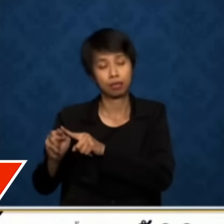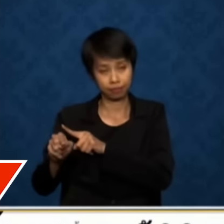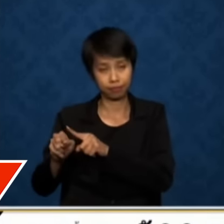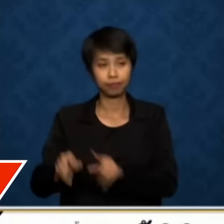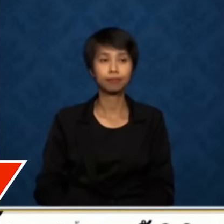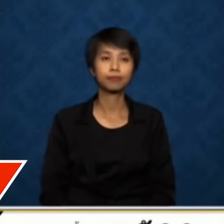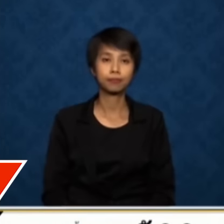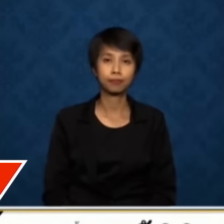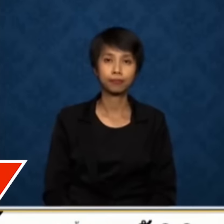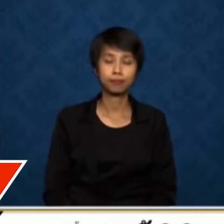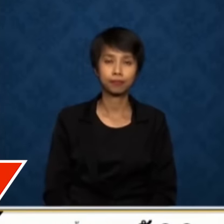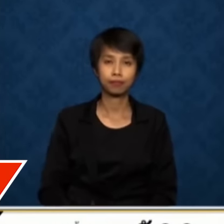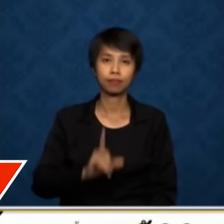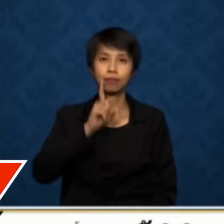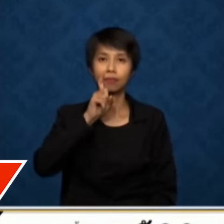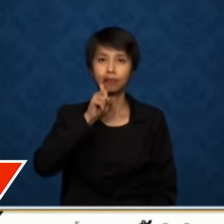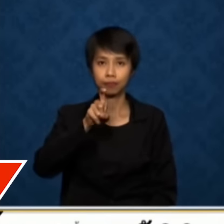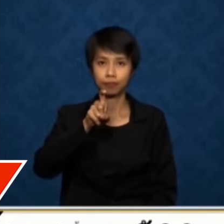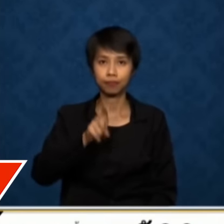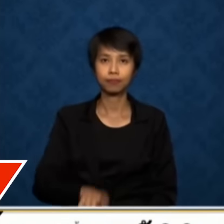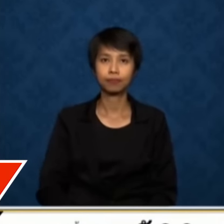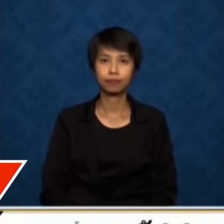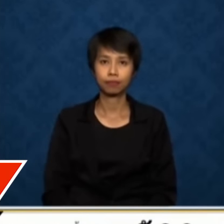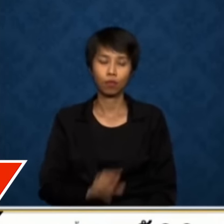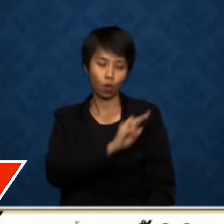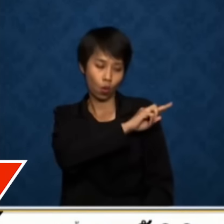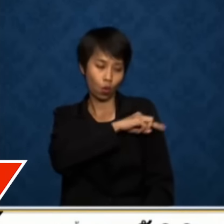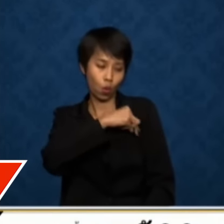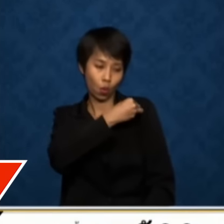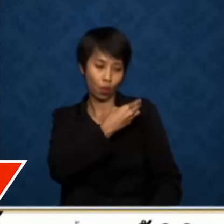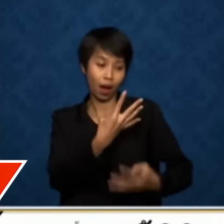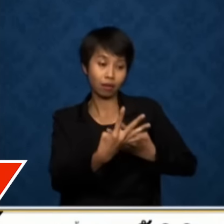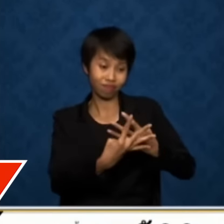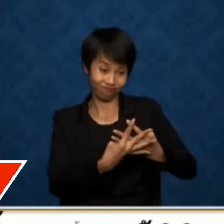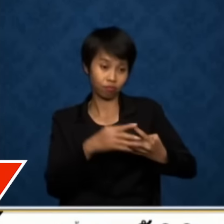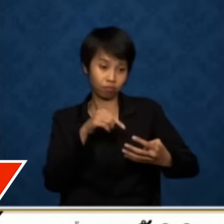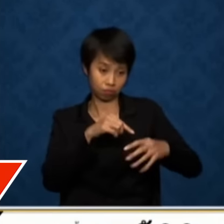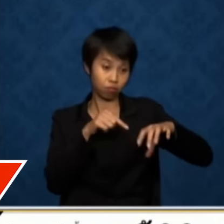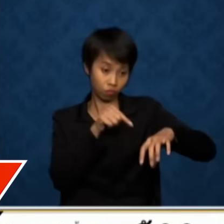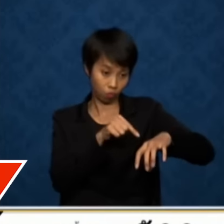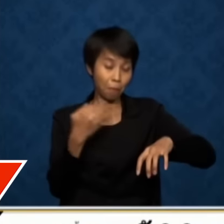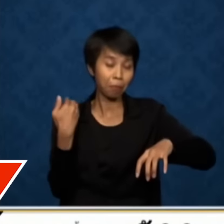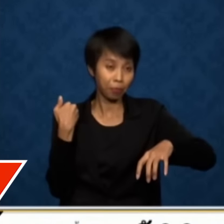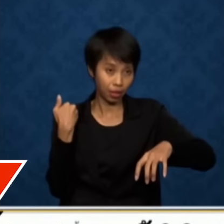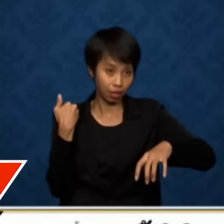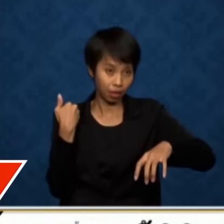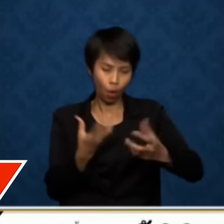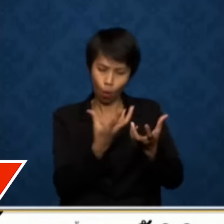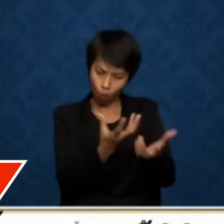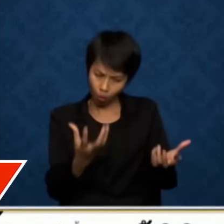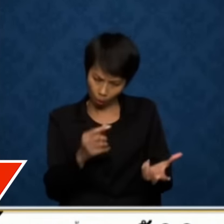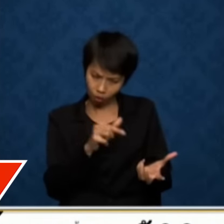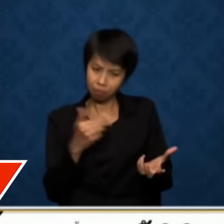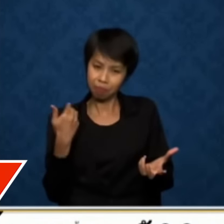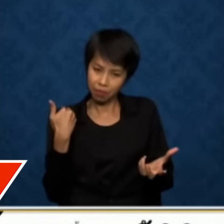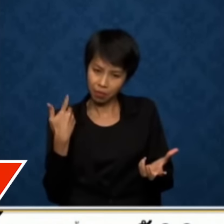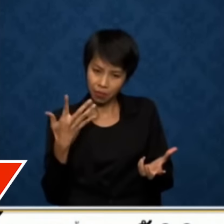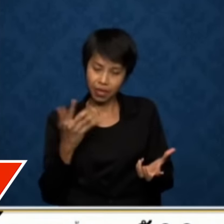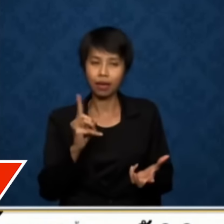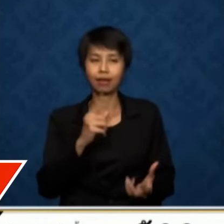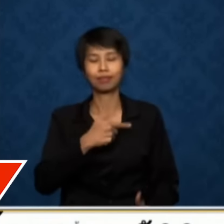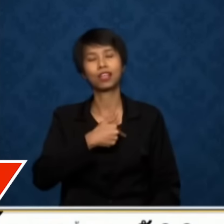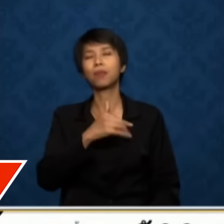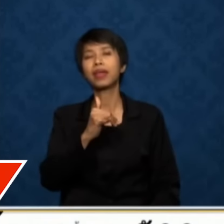ครับถามว่าโรงพยาบาลราชทัณฑ์มีไหมไม่แน่ใจท่านประธานสไลด์ถัดไ